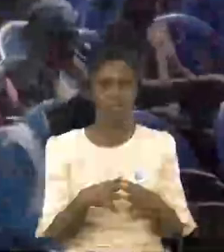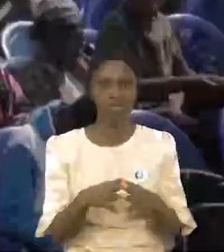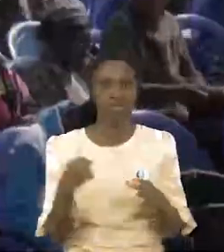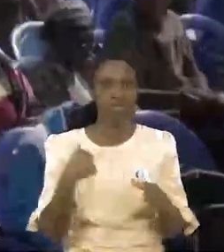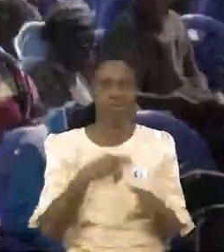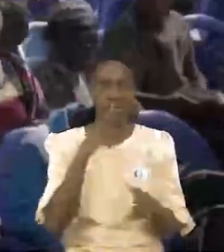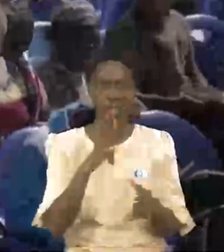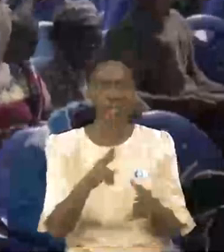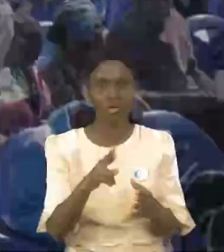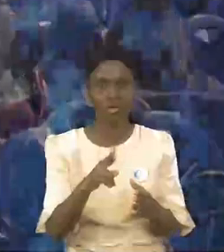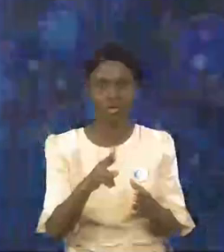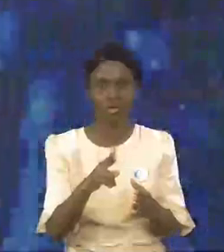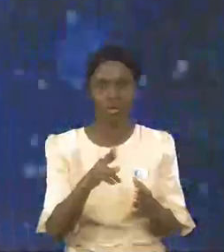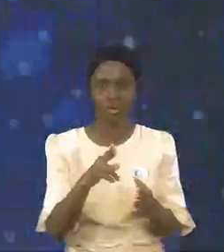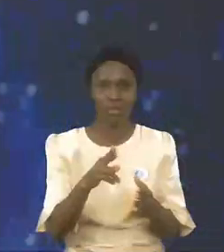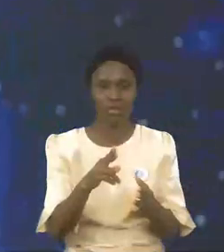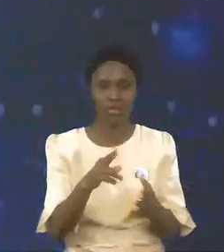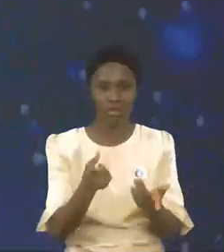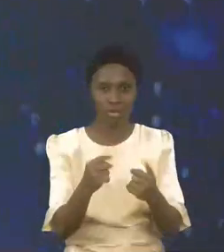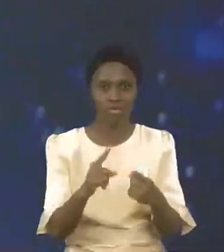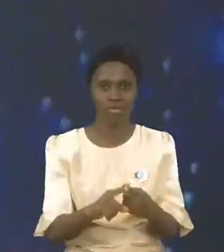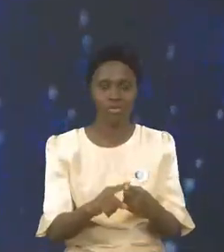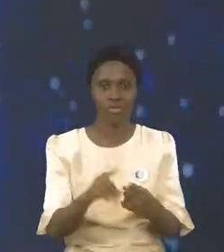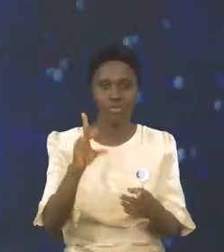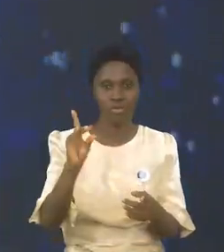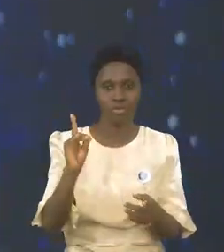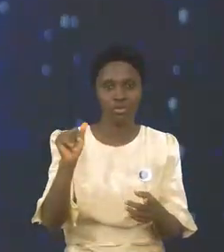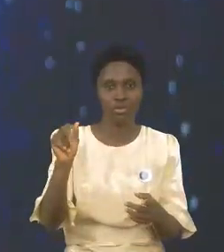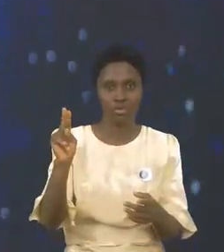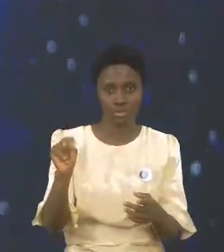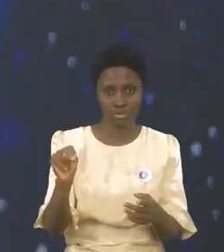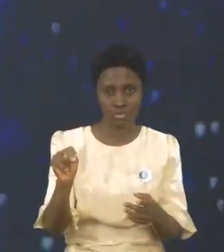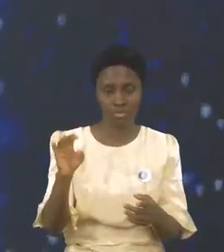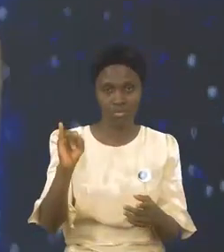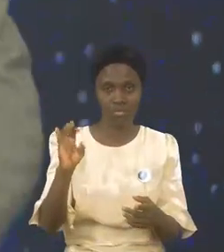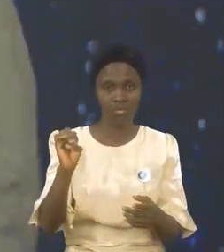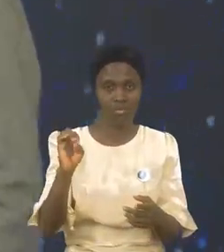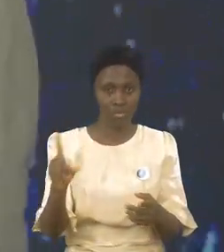Nous sommes à Daniel. Daniel 7. Au fait, Daniel